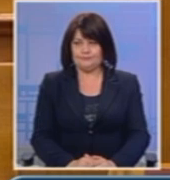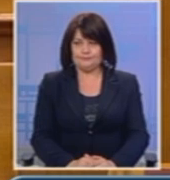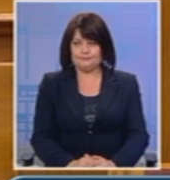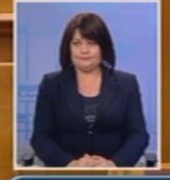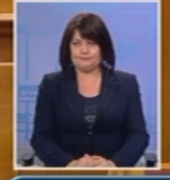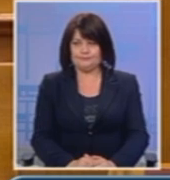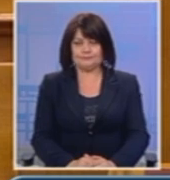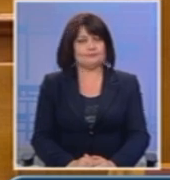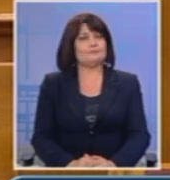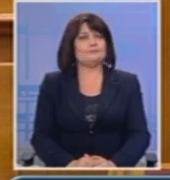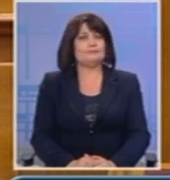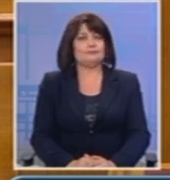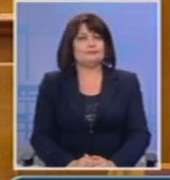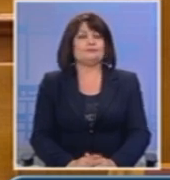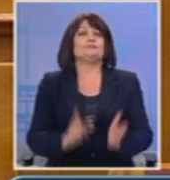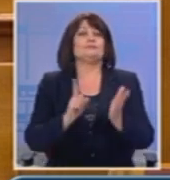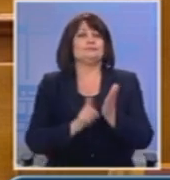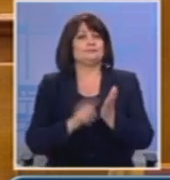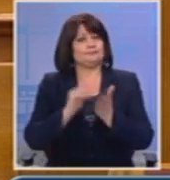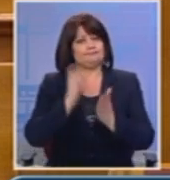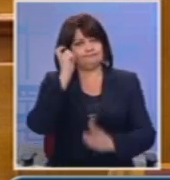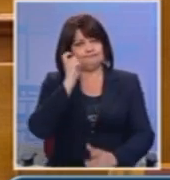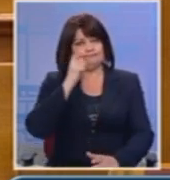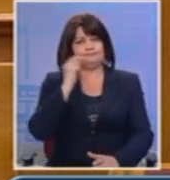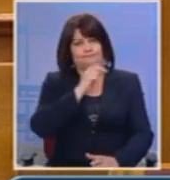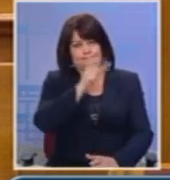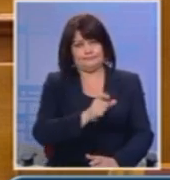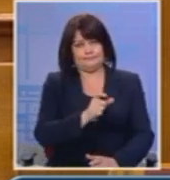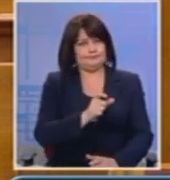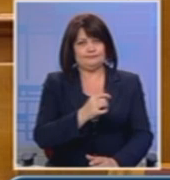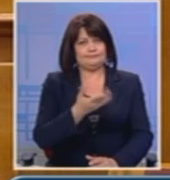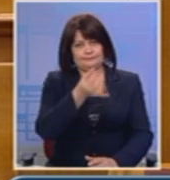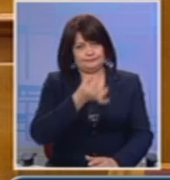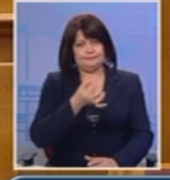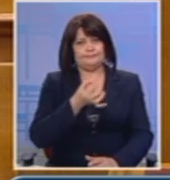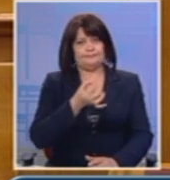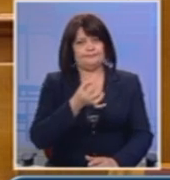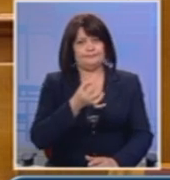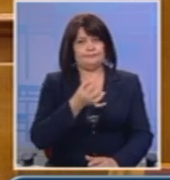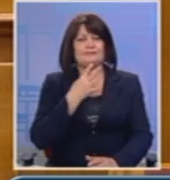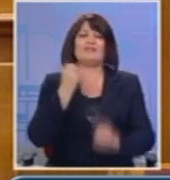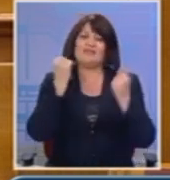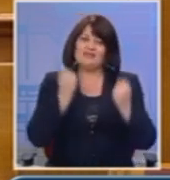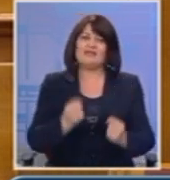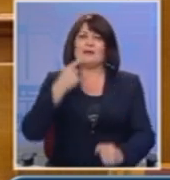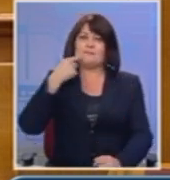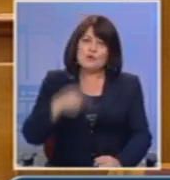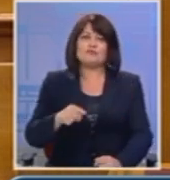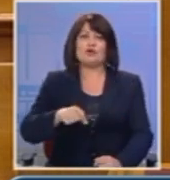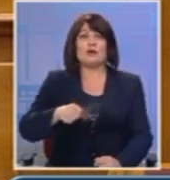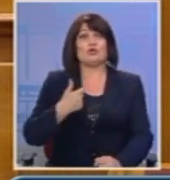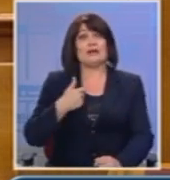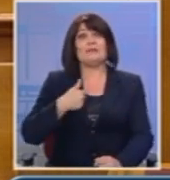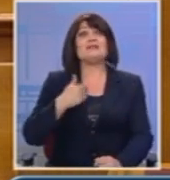και πρέπει να ξανασκεφτεί ο κύριος τσίπρας αυτό που είπε ως μια βαριά προσβολή στον πατριωτισμό